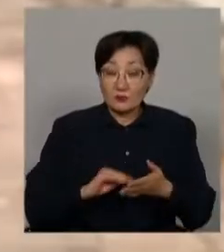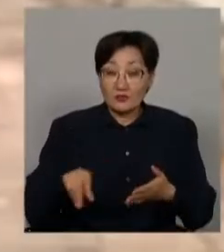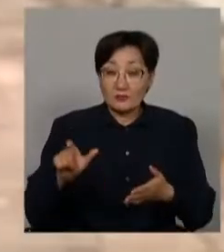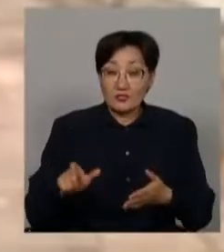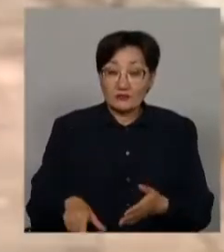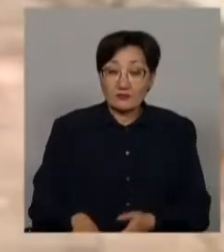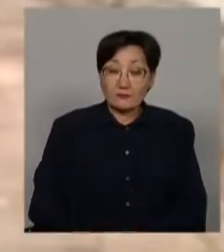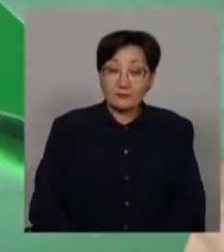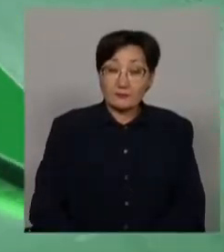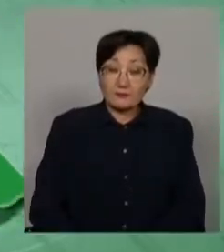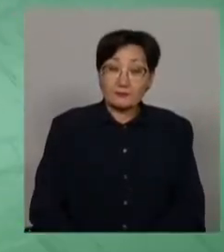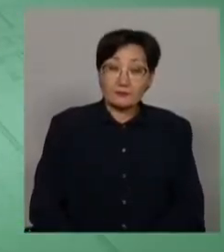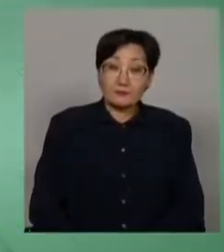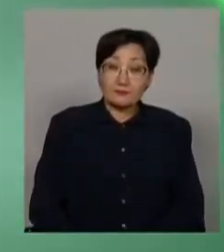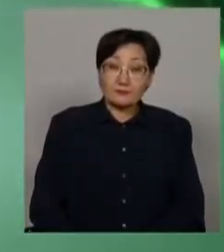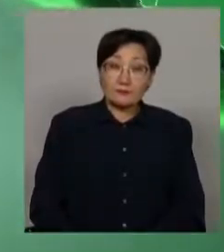Мира Альжанова.